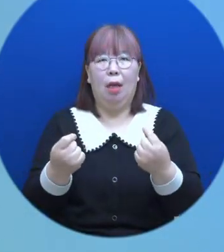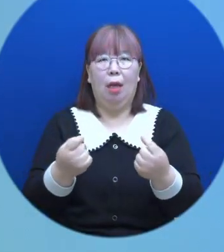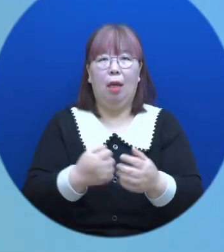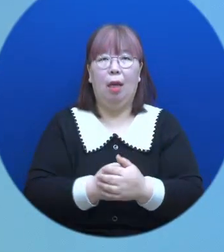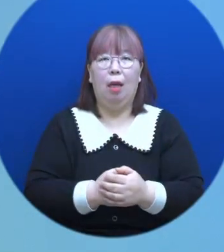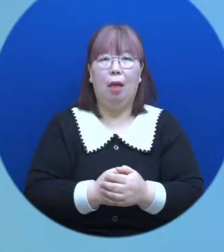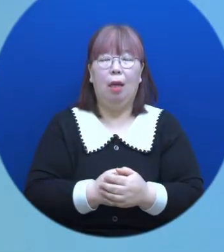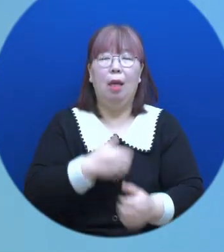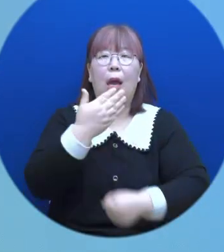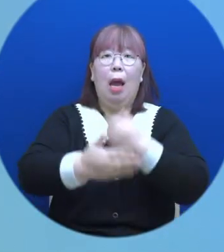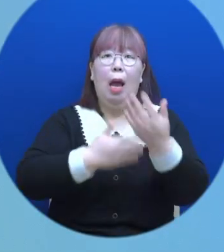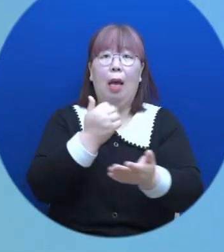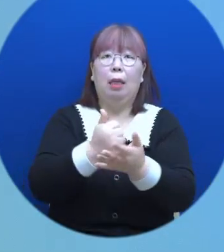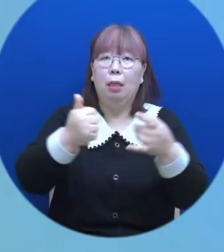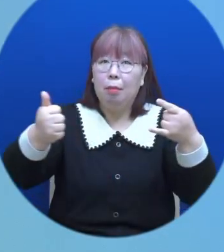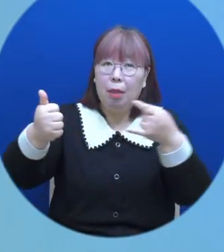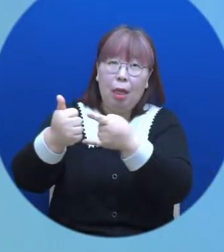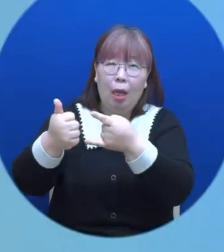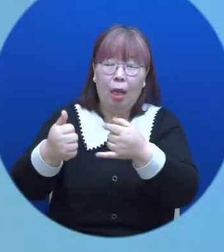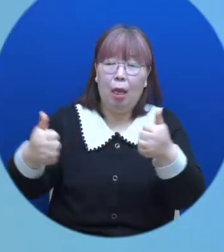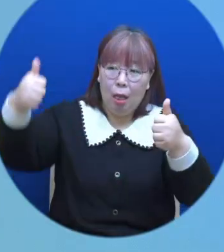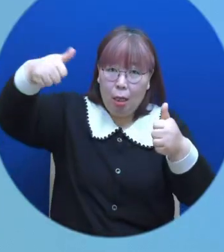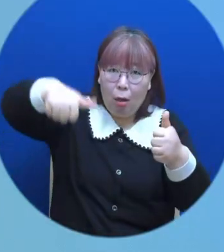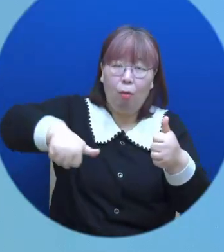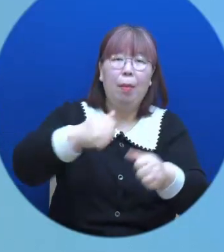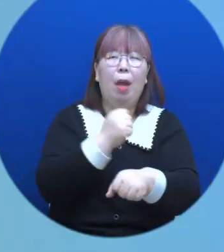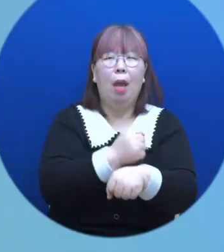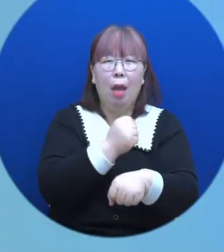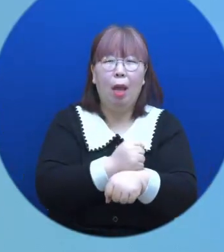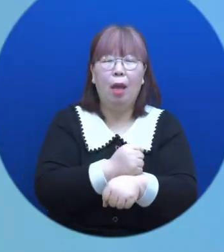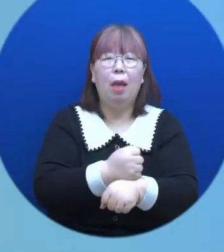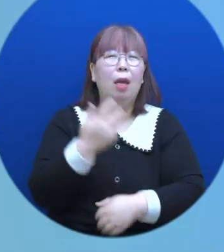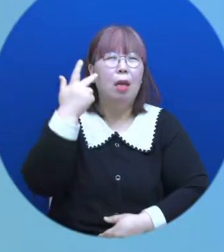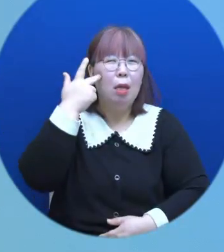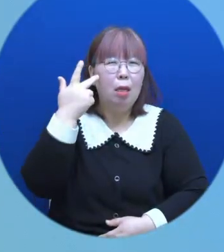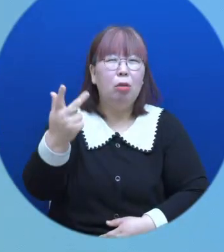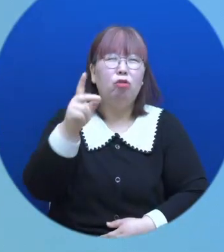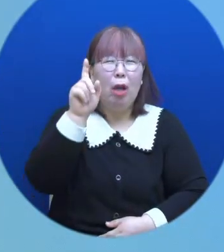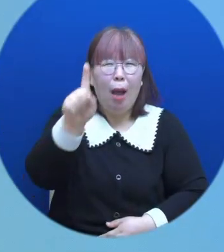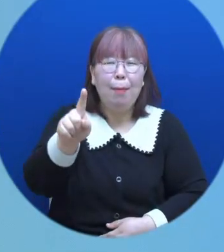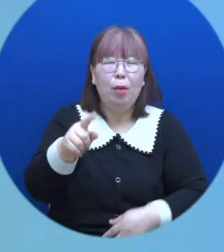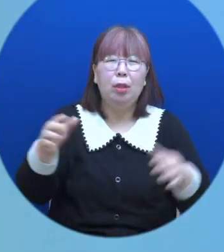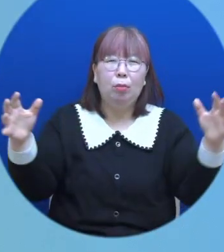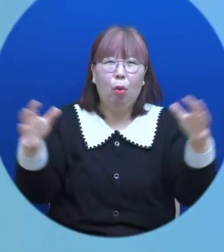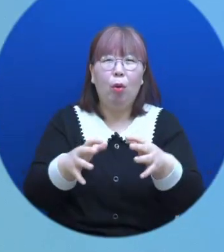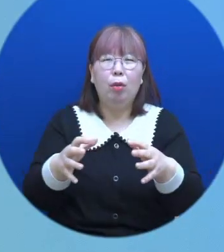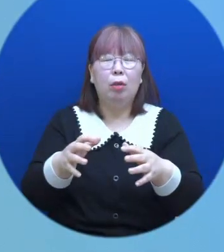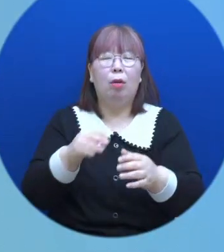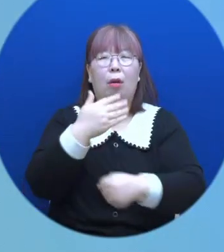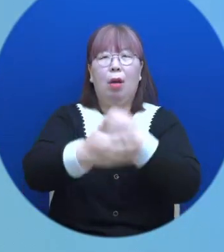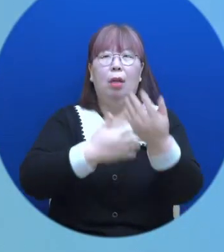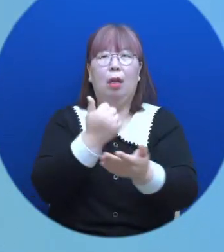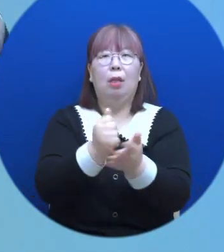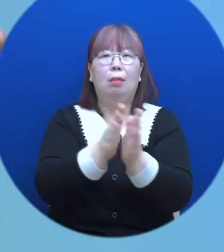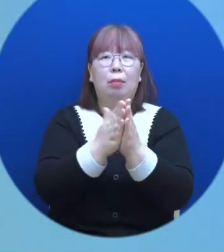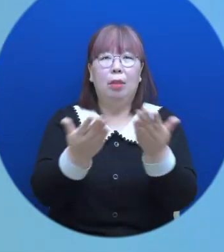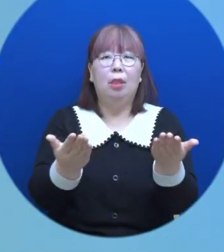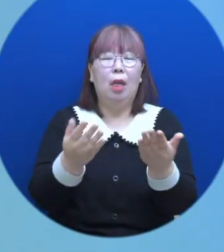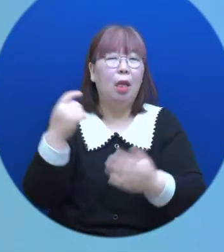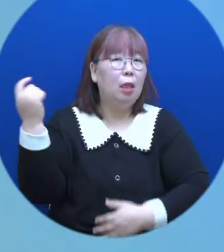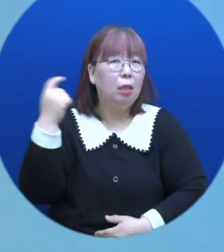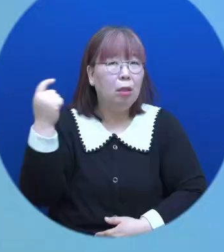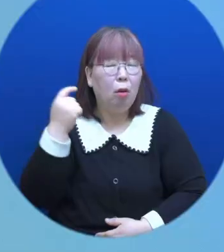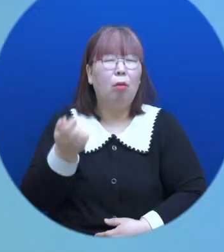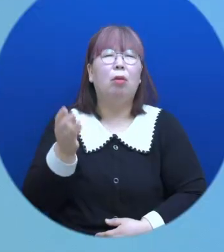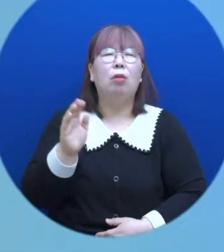6월절에 하나님께 제사합니다. 매 안식일마다 랍비의 설교를 듣고 신앙 안에서 살아갑니다. 그런데 실상